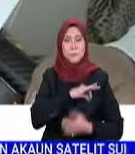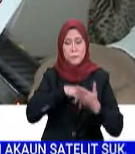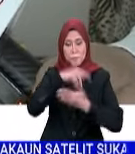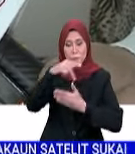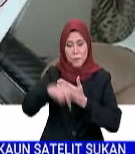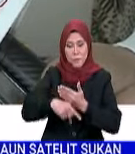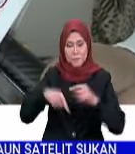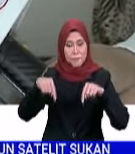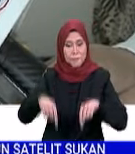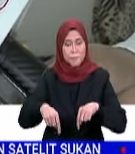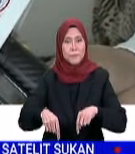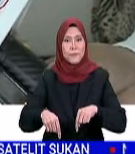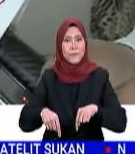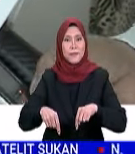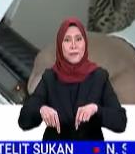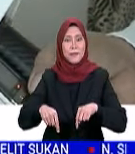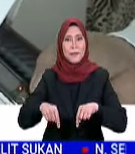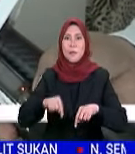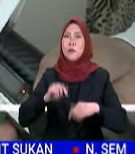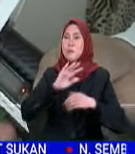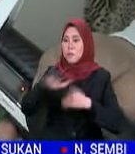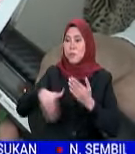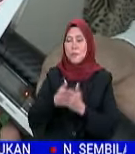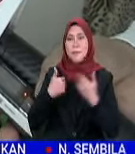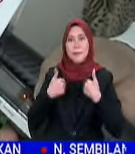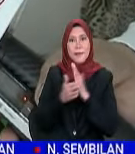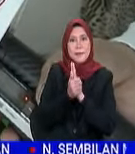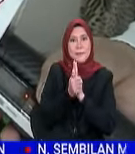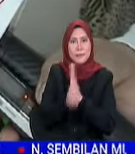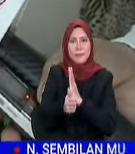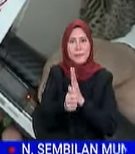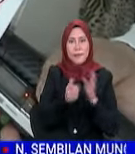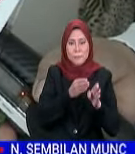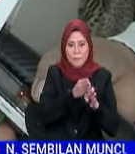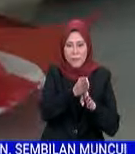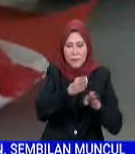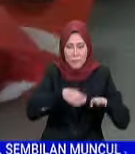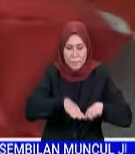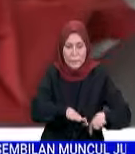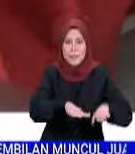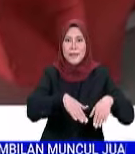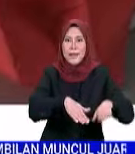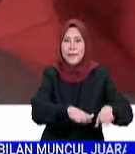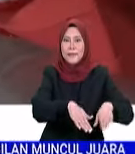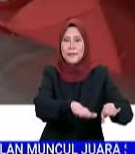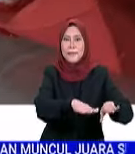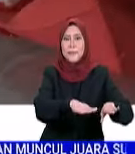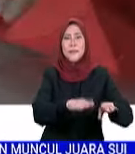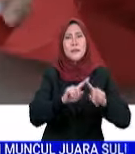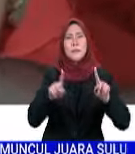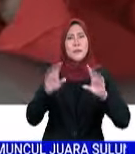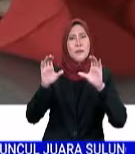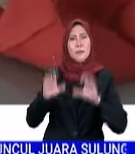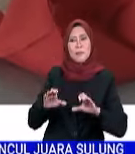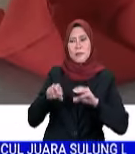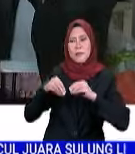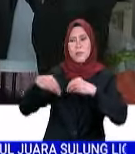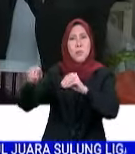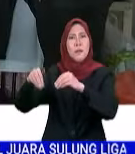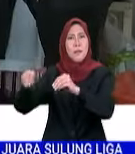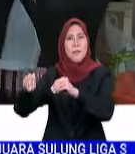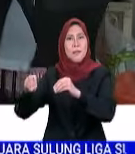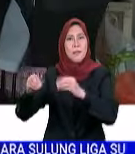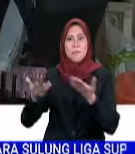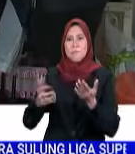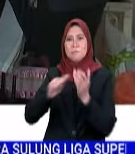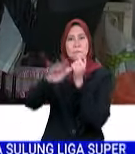ini kami semua memang dah ada skill dalam bidang jahitan. Cuma untuk cara untuk memasarkan, untuk